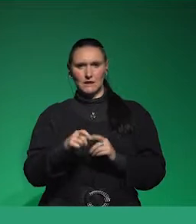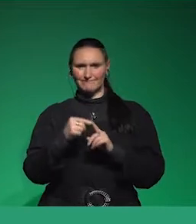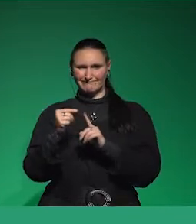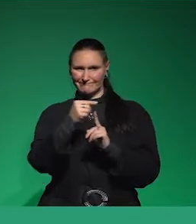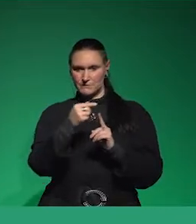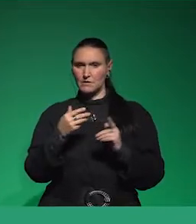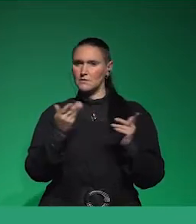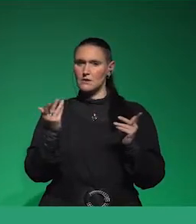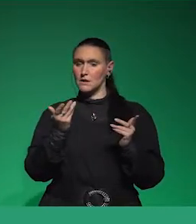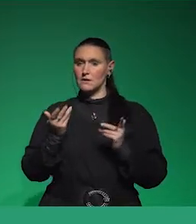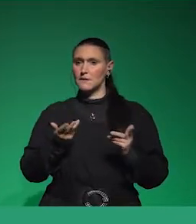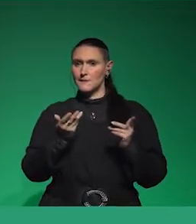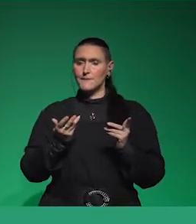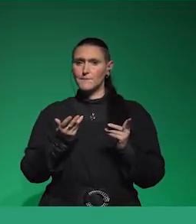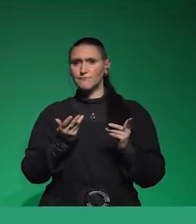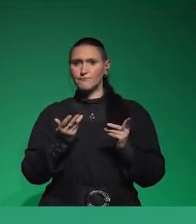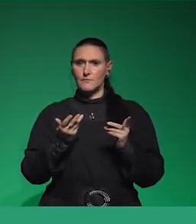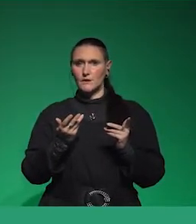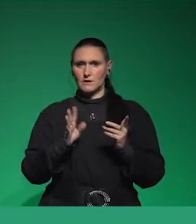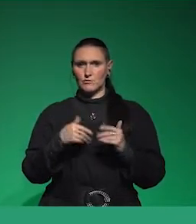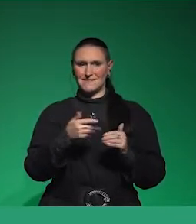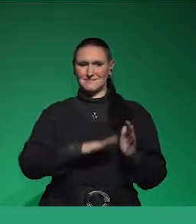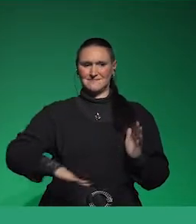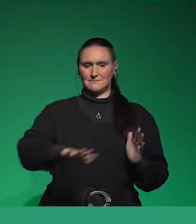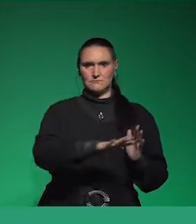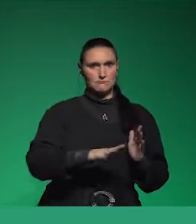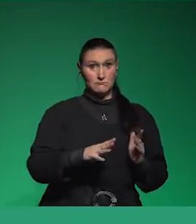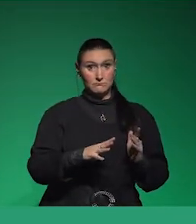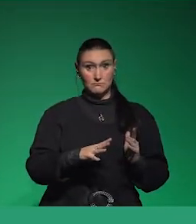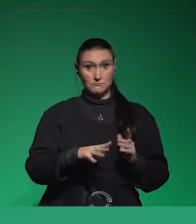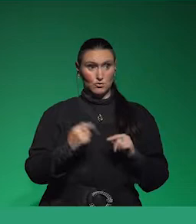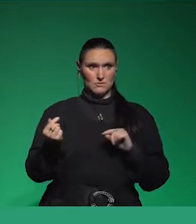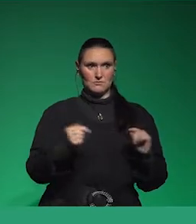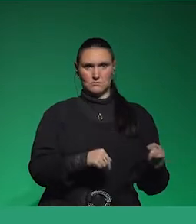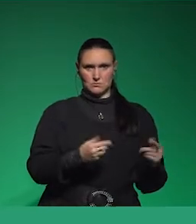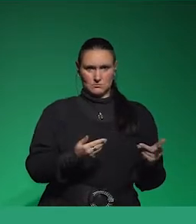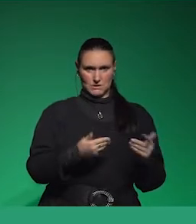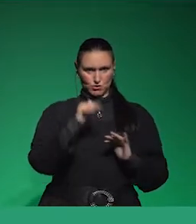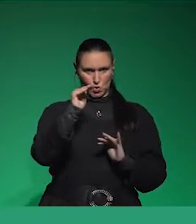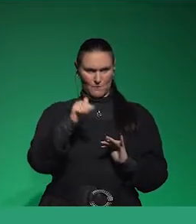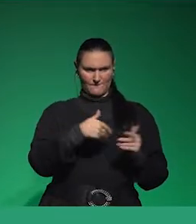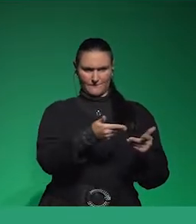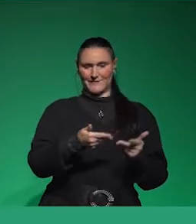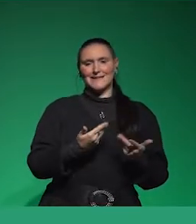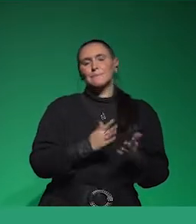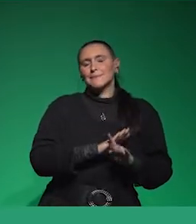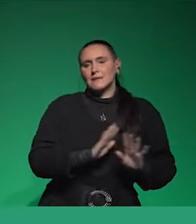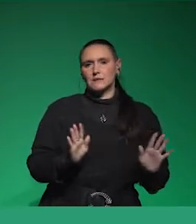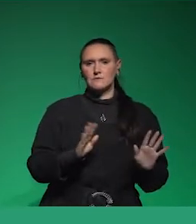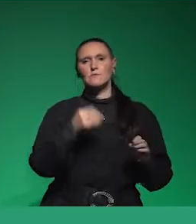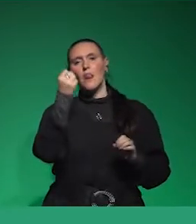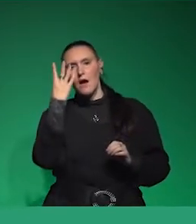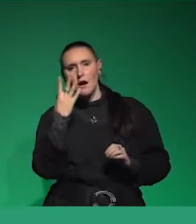über kurz oder lang bei uns nicht mehr heimisch sein wird. Aber natürlich wird es erst einmal noch Triebe